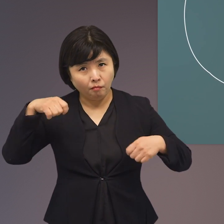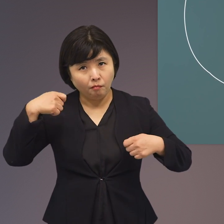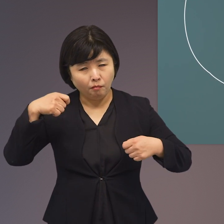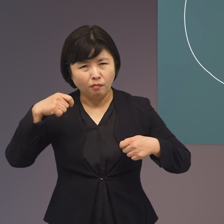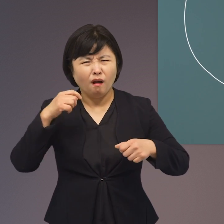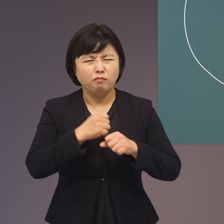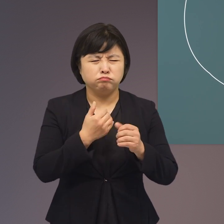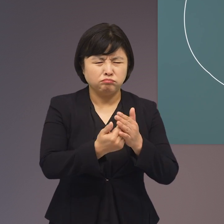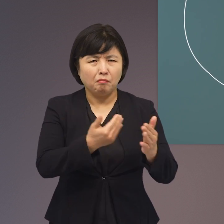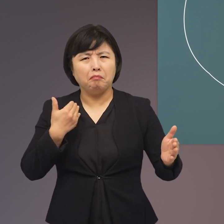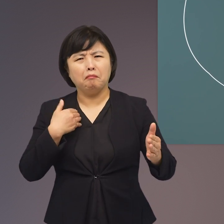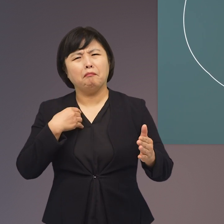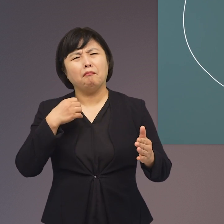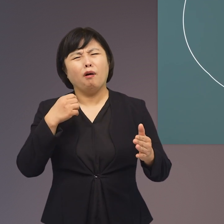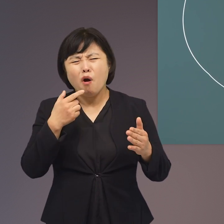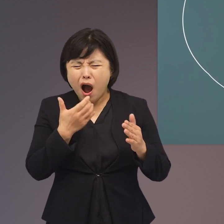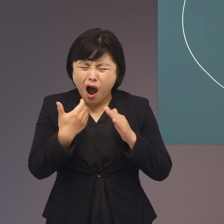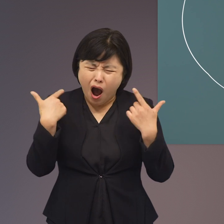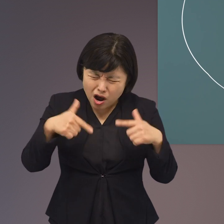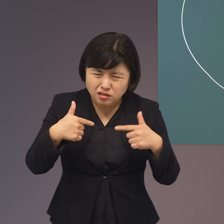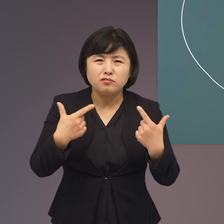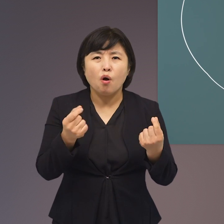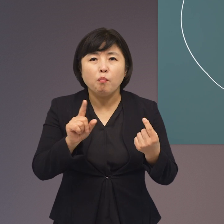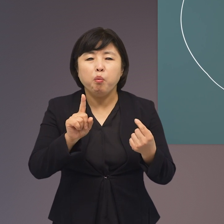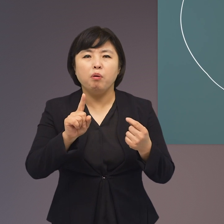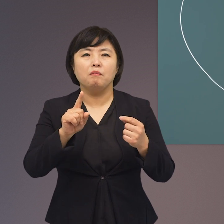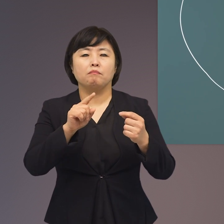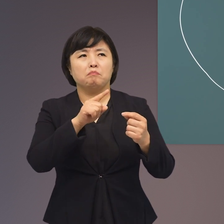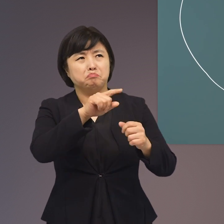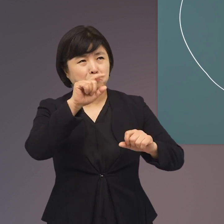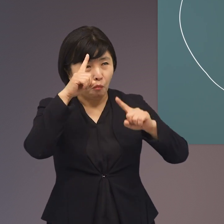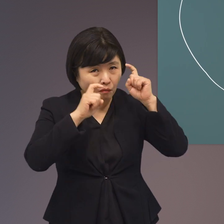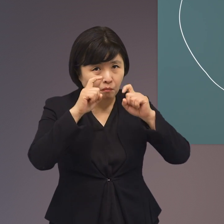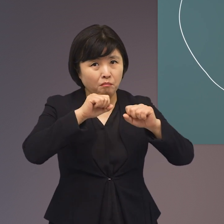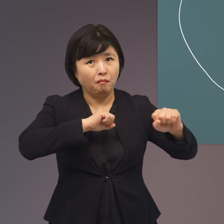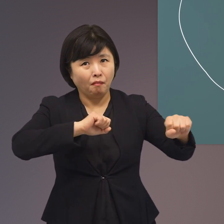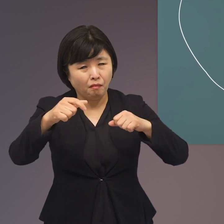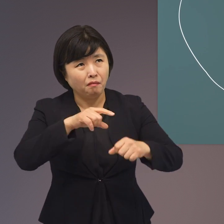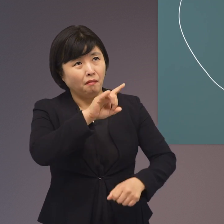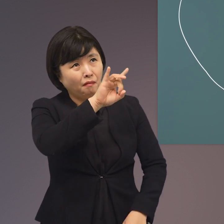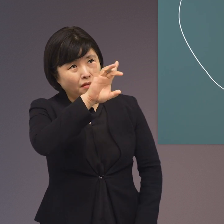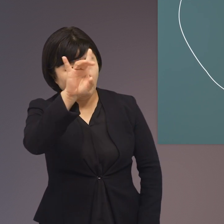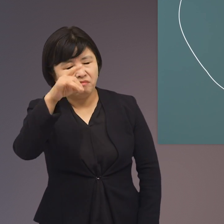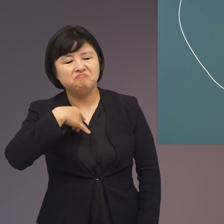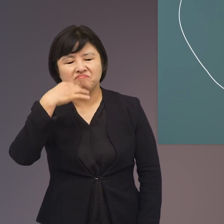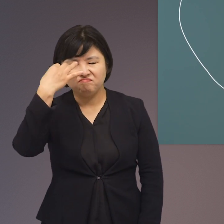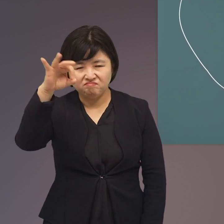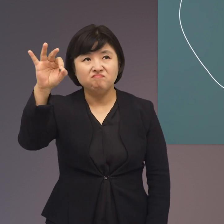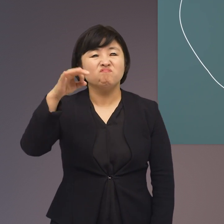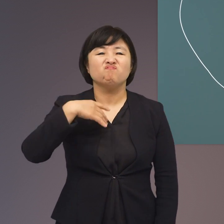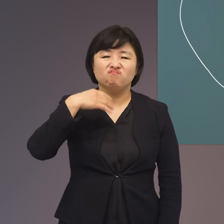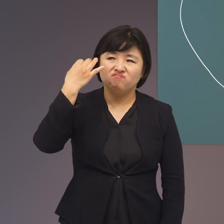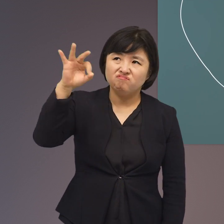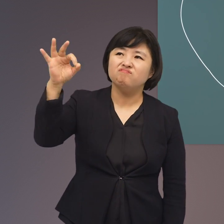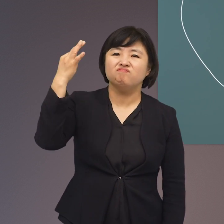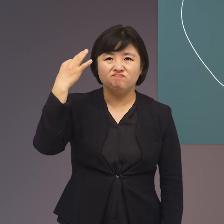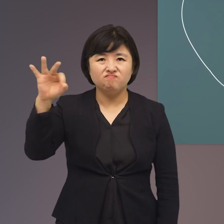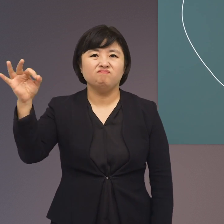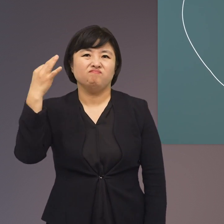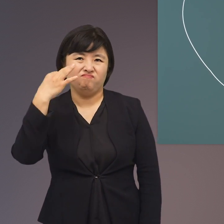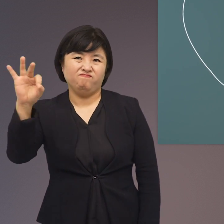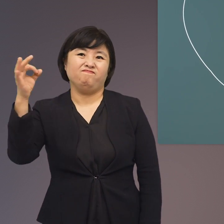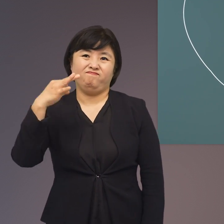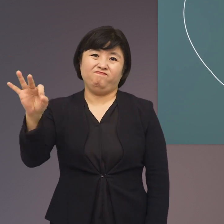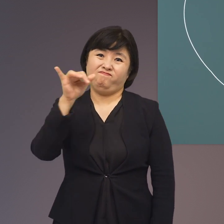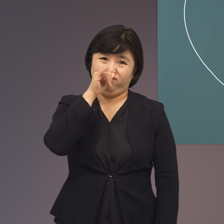그래서 요즘은 배우라는 직업을 갖기 전 내가 그랬던 것처럼 상대방의 표정과 행동들을 있는 그대로